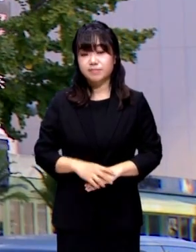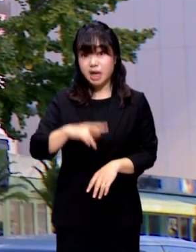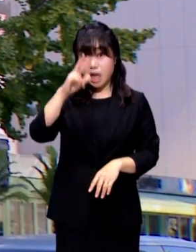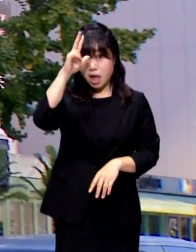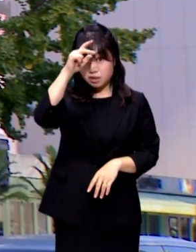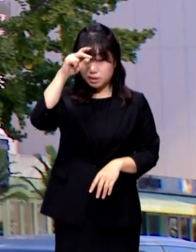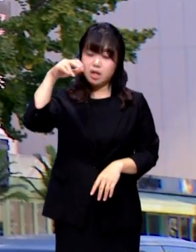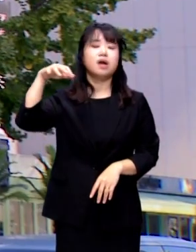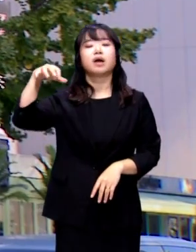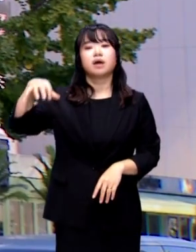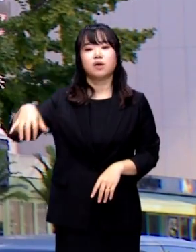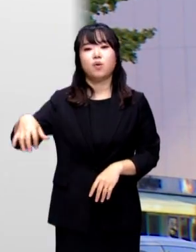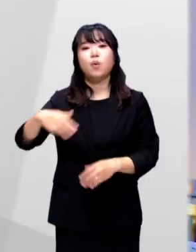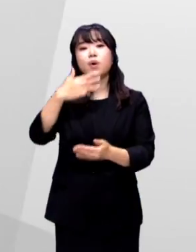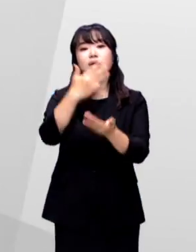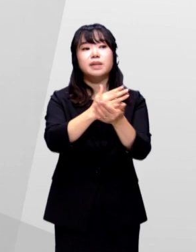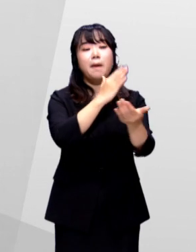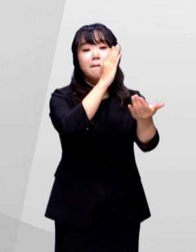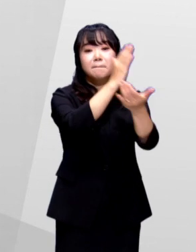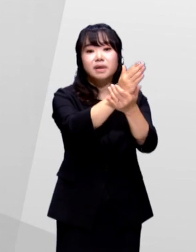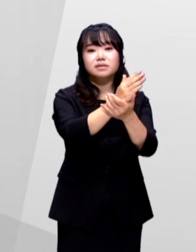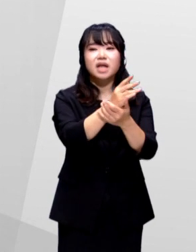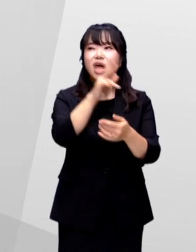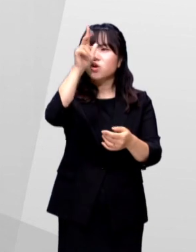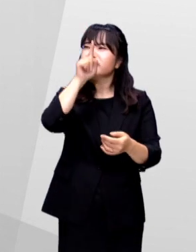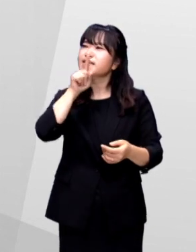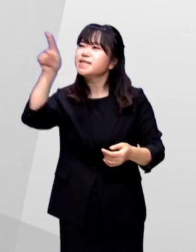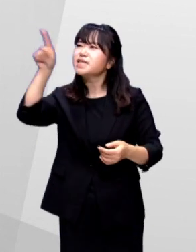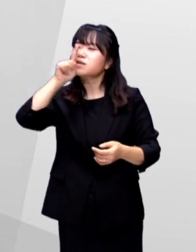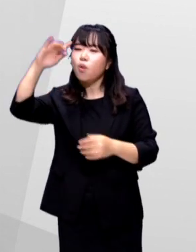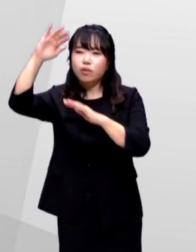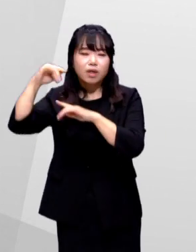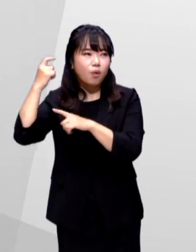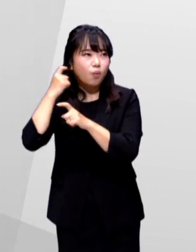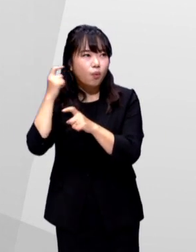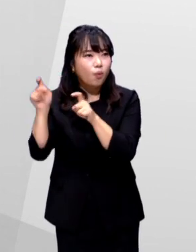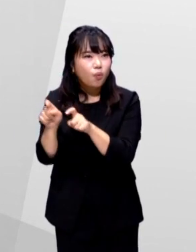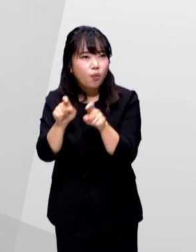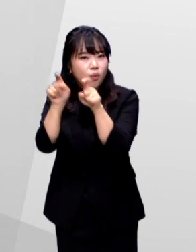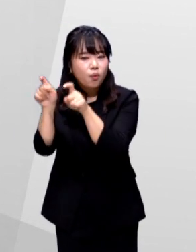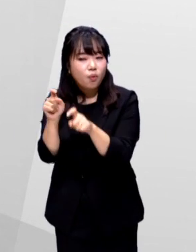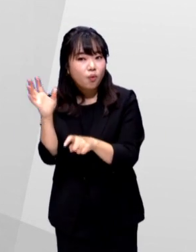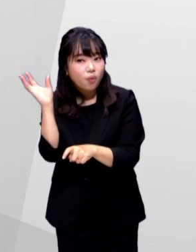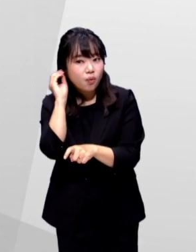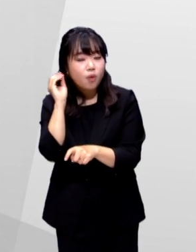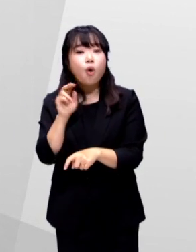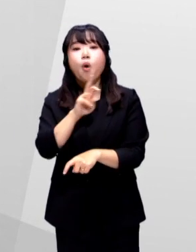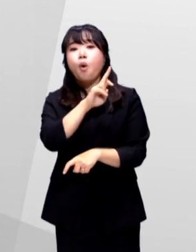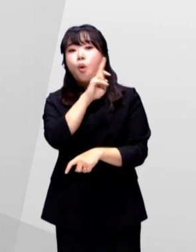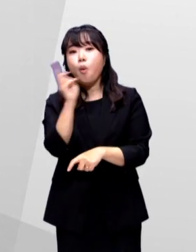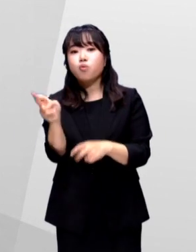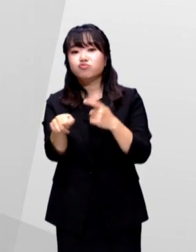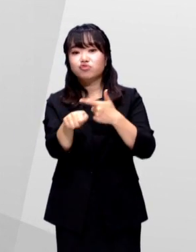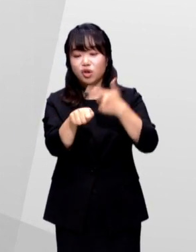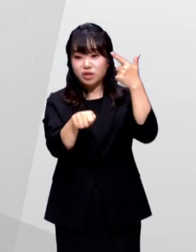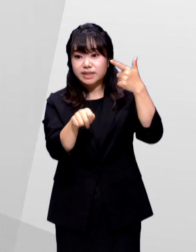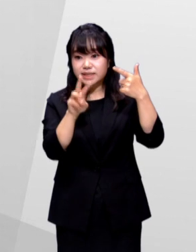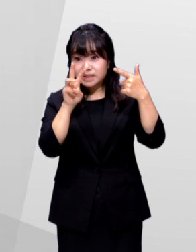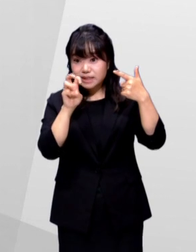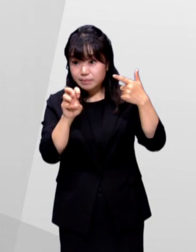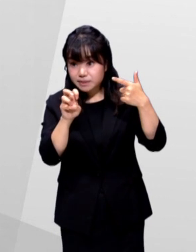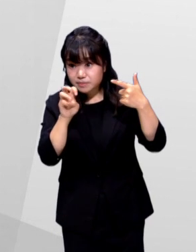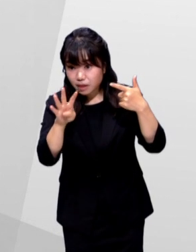경찰이 공개한 이태원 참사 당일 신고 접수 녹취록입니다. 참사의 징후는 오후 6시 34분에